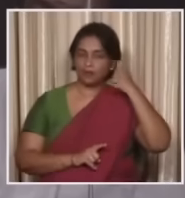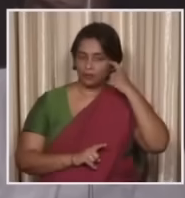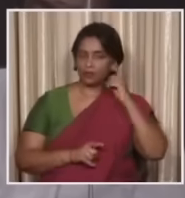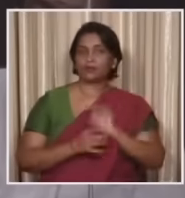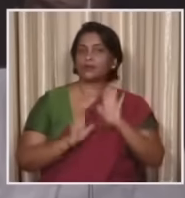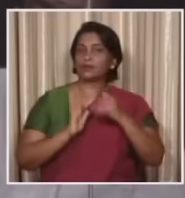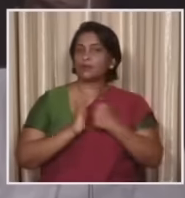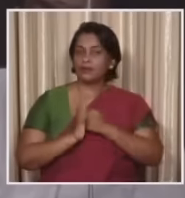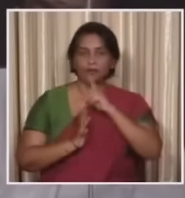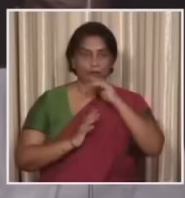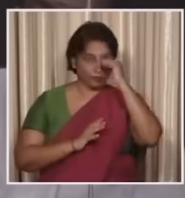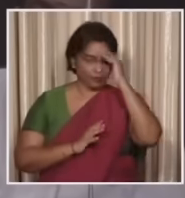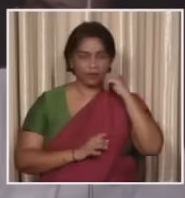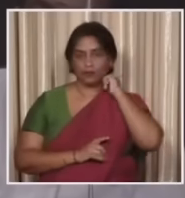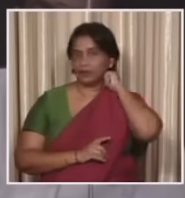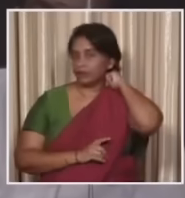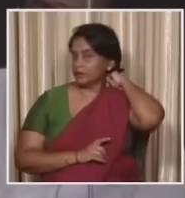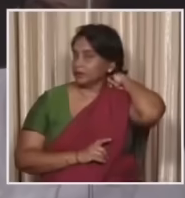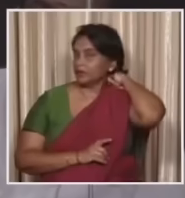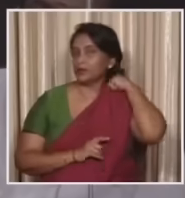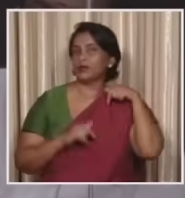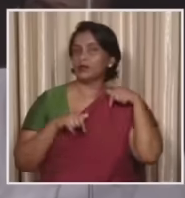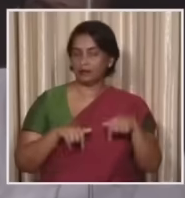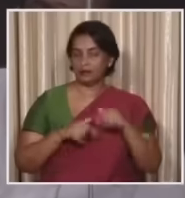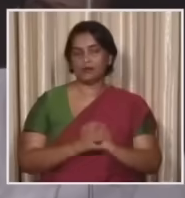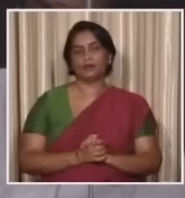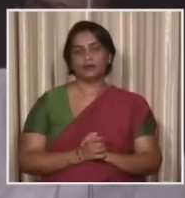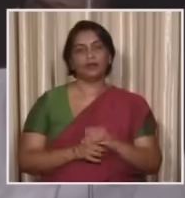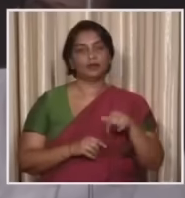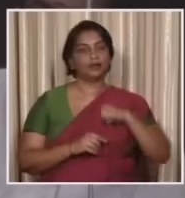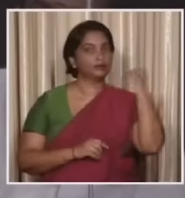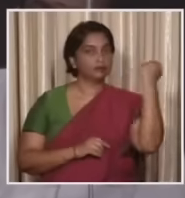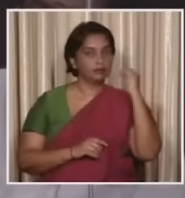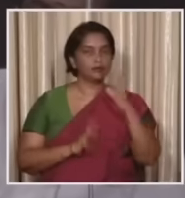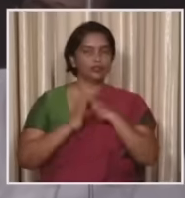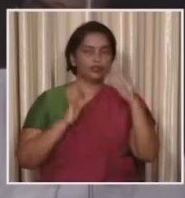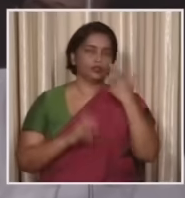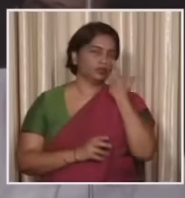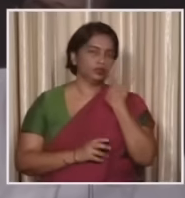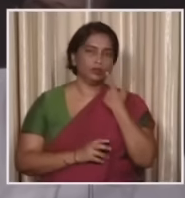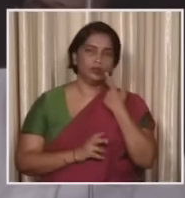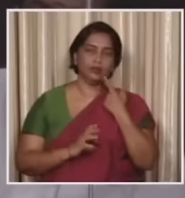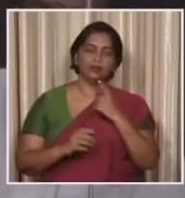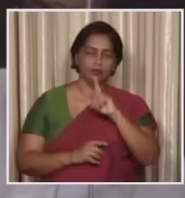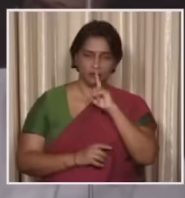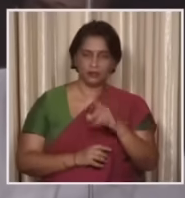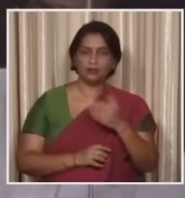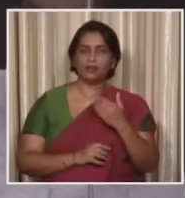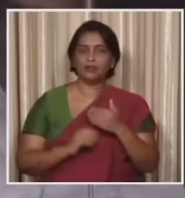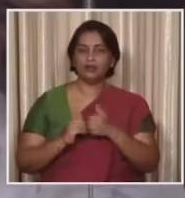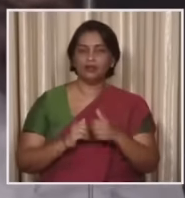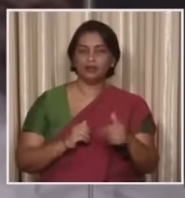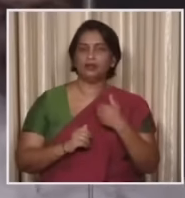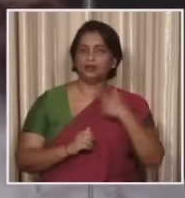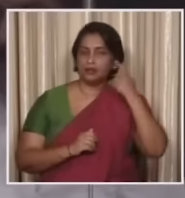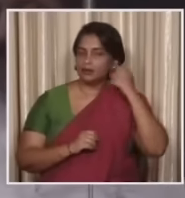දරු කතානායකතුමනි අද මේ කතාව කරන්නේ ඉතාමත් කනගාටු වෙන්නේ. මම දන්නේ